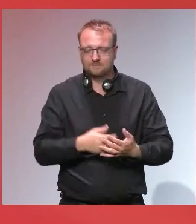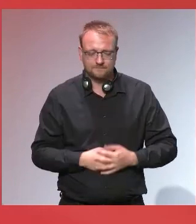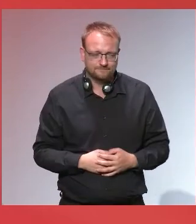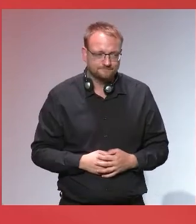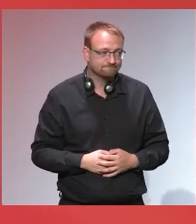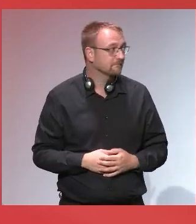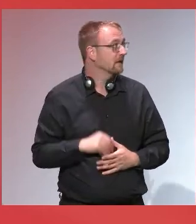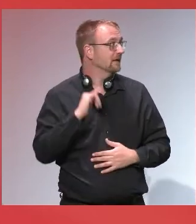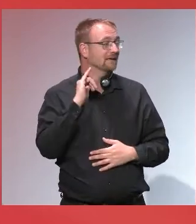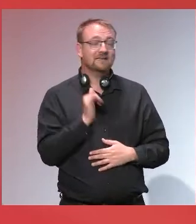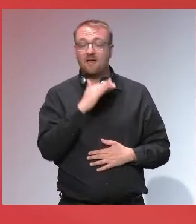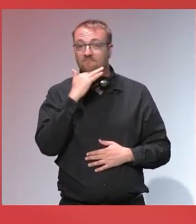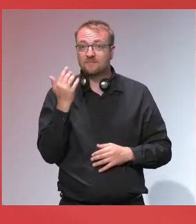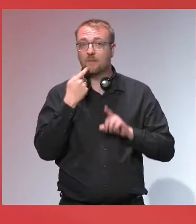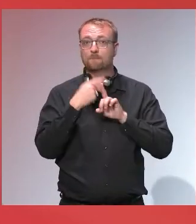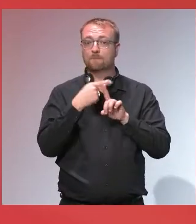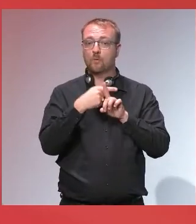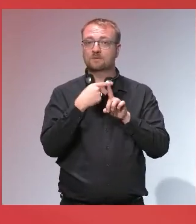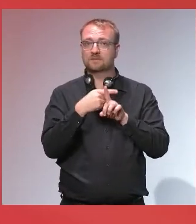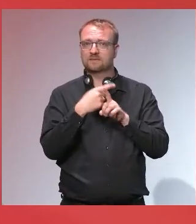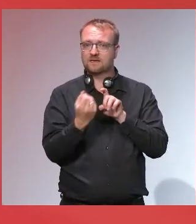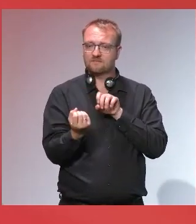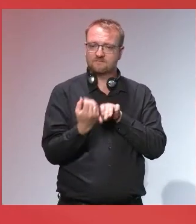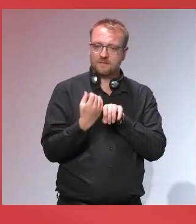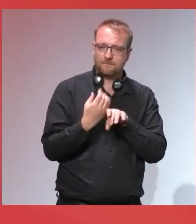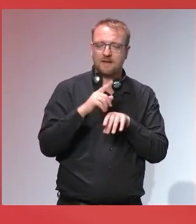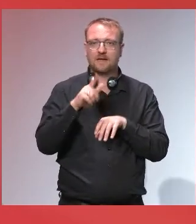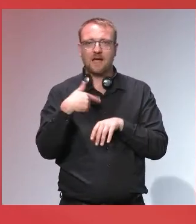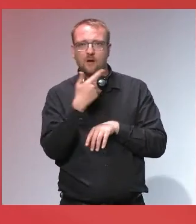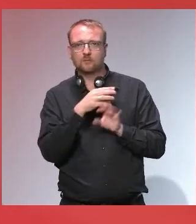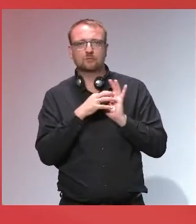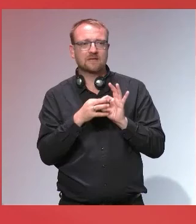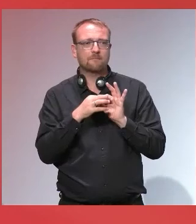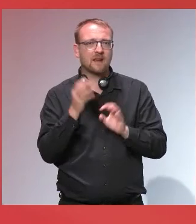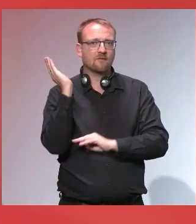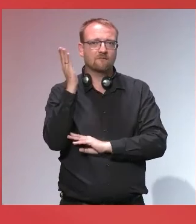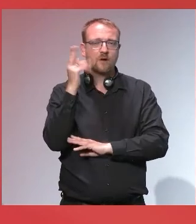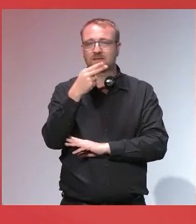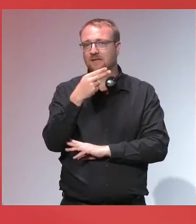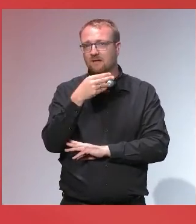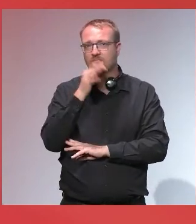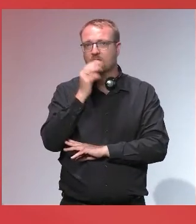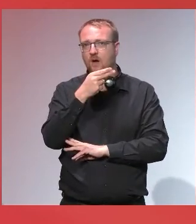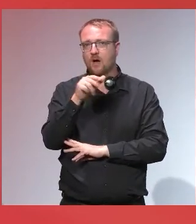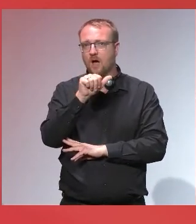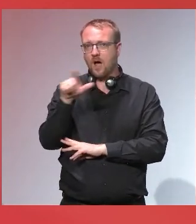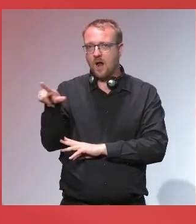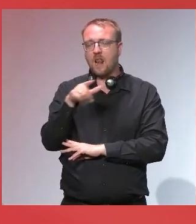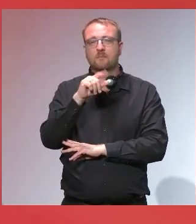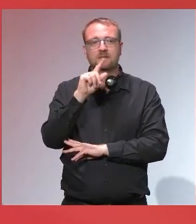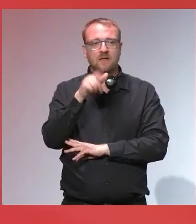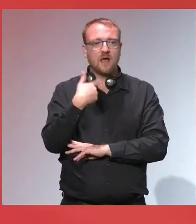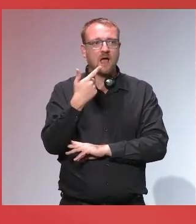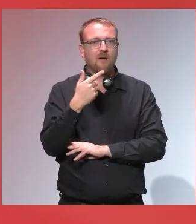es gibt viel positive Resonanz auch auf den Vortrag von Lisbeth Holl. Dankeschön, ein großes Dankeschön auch für